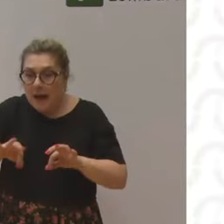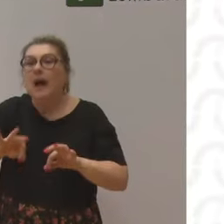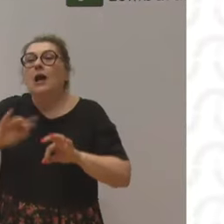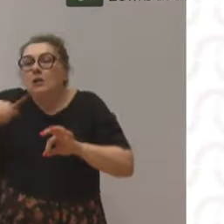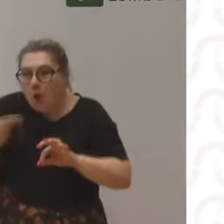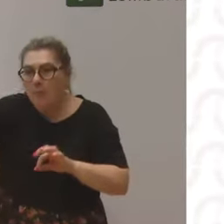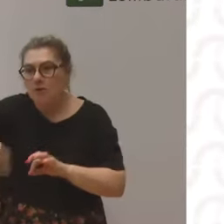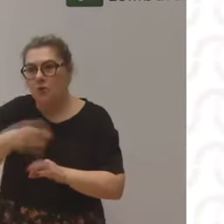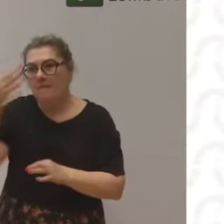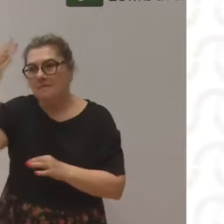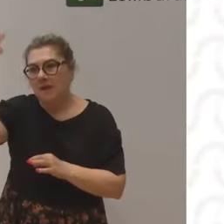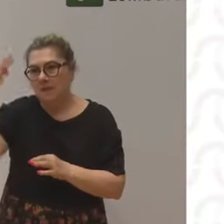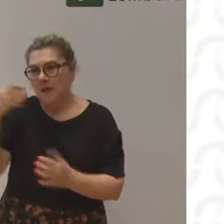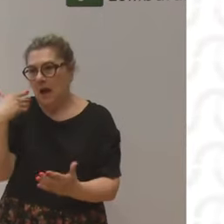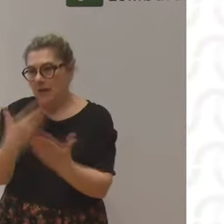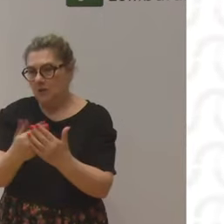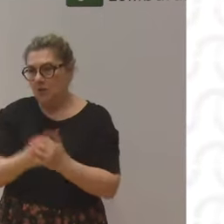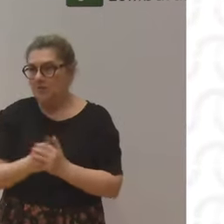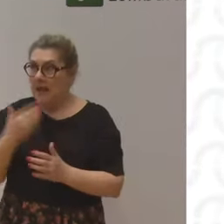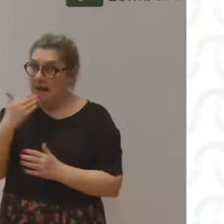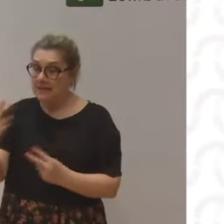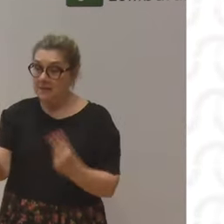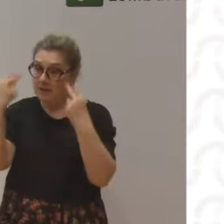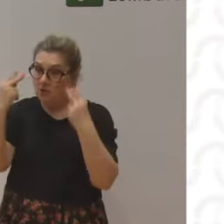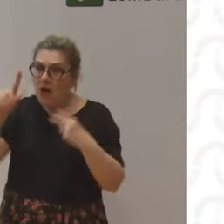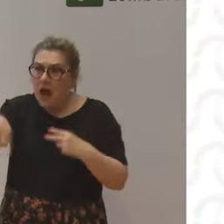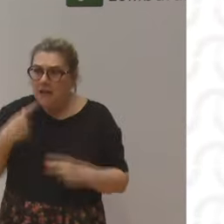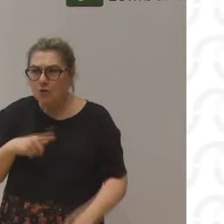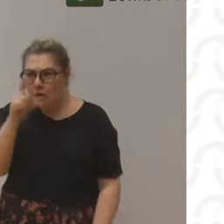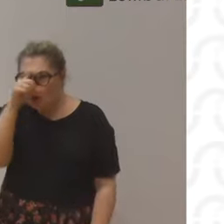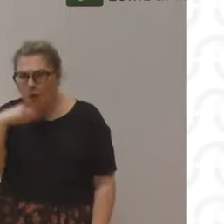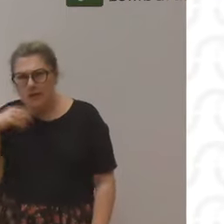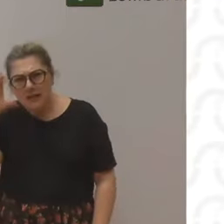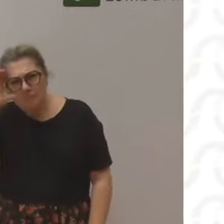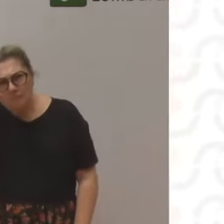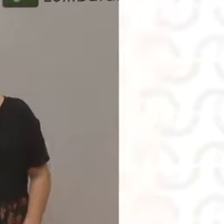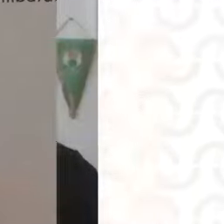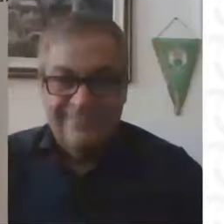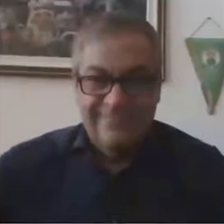Per cui grazie a tutti per l'attenzione e adesso ascolterò con curiosità questo progetto.